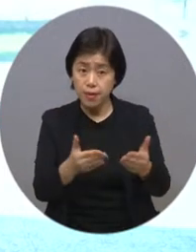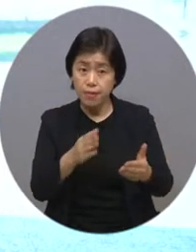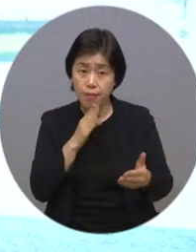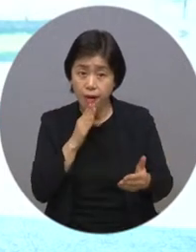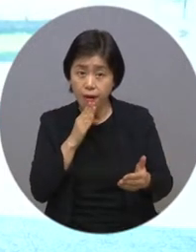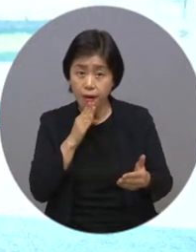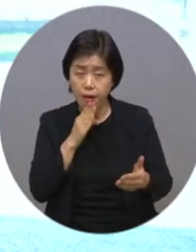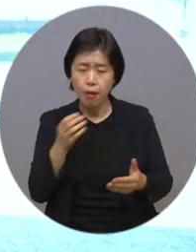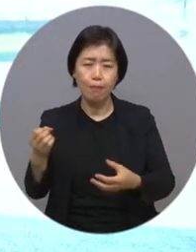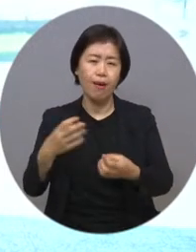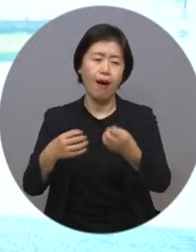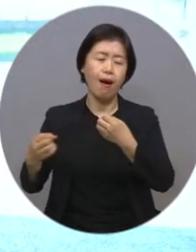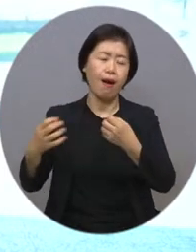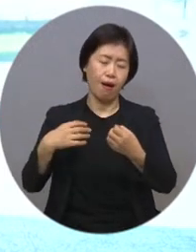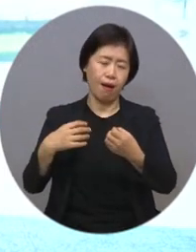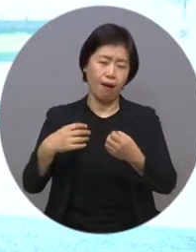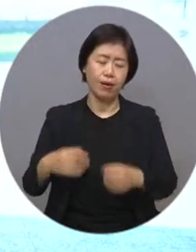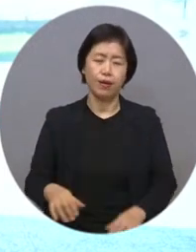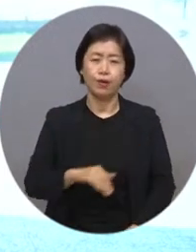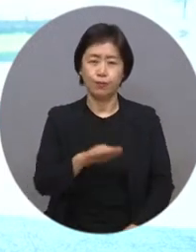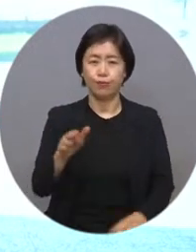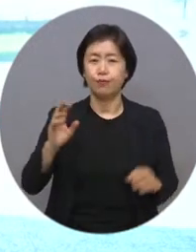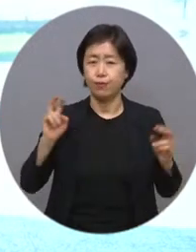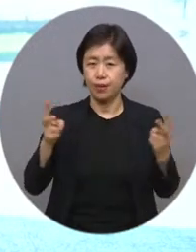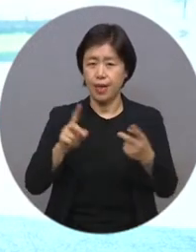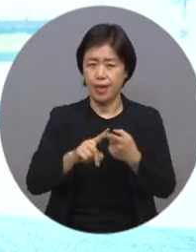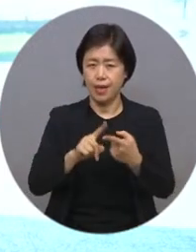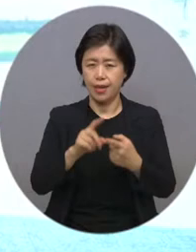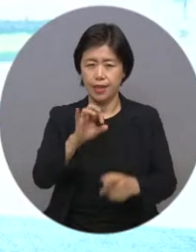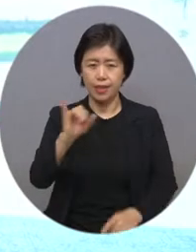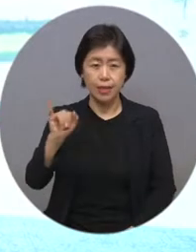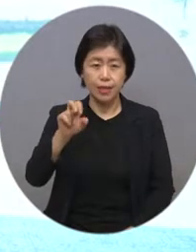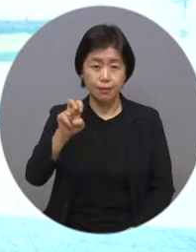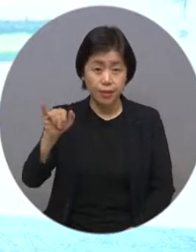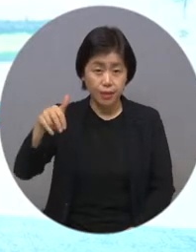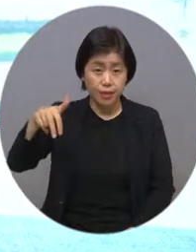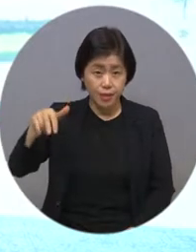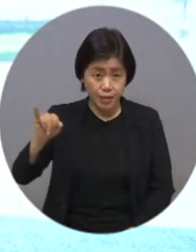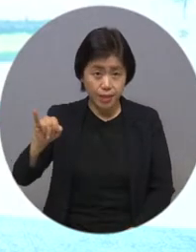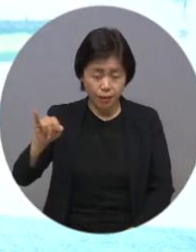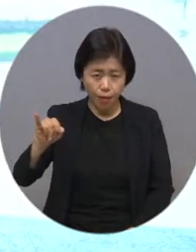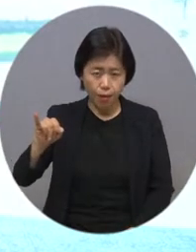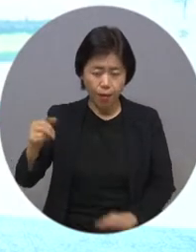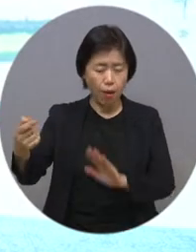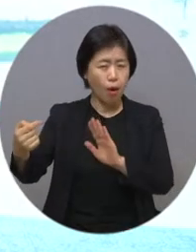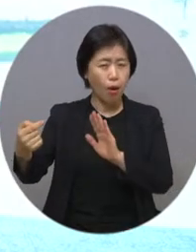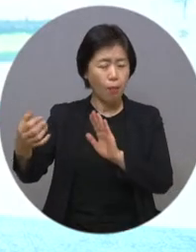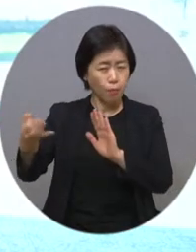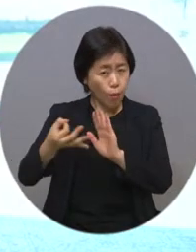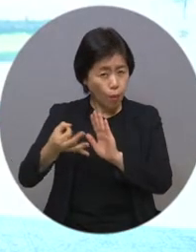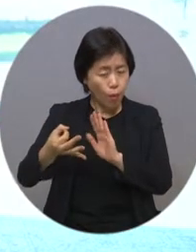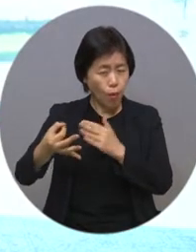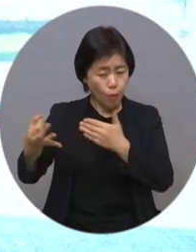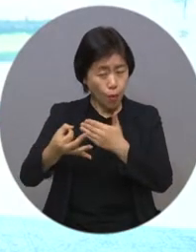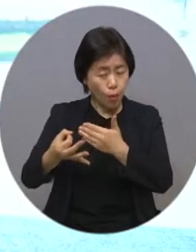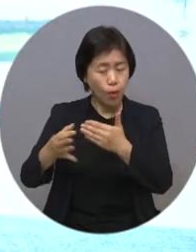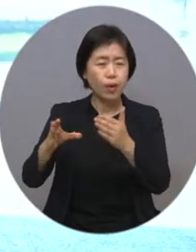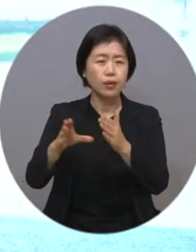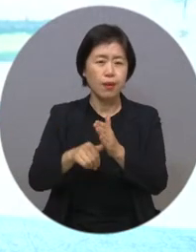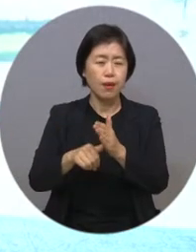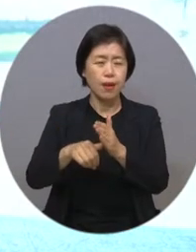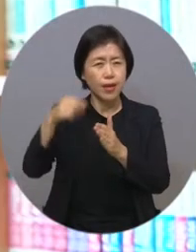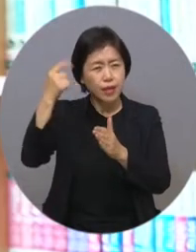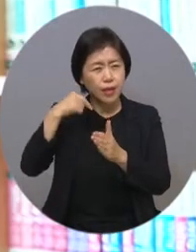자체가 저희 회사에 생산하는 이런 품목들의 어떤 매출에 연계되는 그런 영향까지 긍정적인 영향까지 있지 않을까 네, 그런